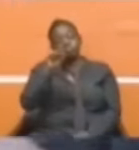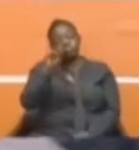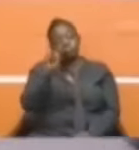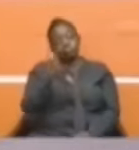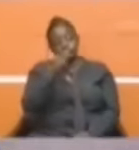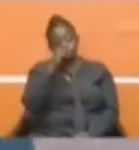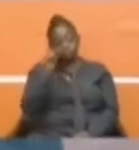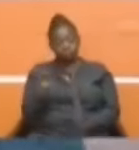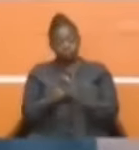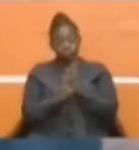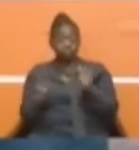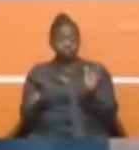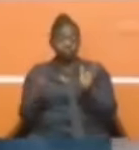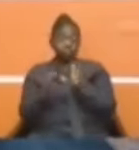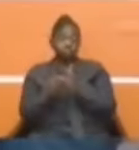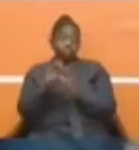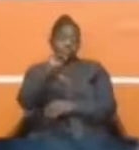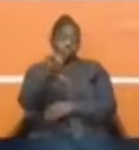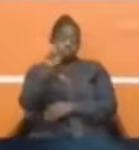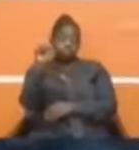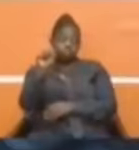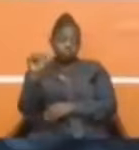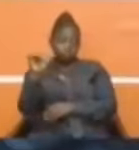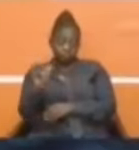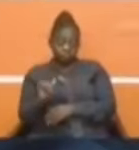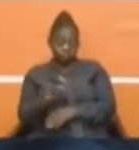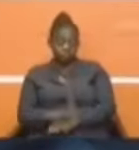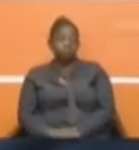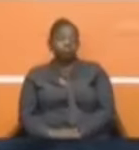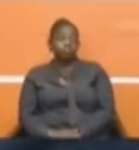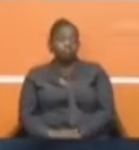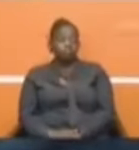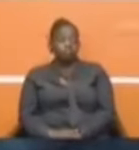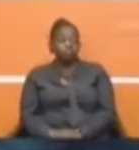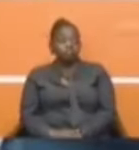Dr. Jesse Muyingo, Minisita w'ebyenjigiriza y'amatendekero aga waggulu.